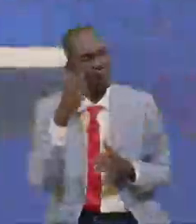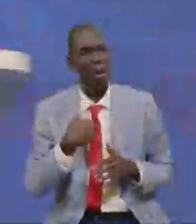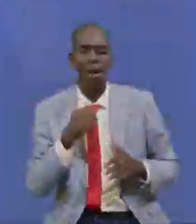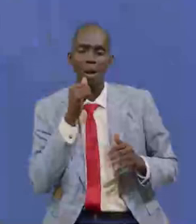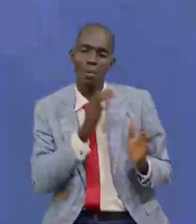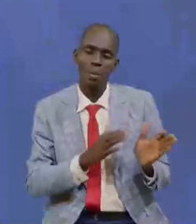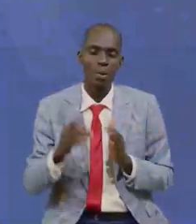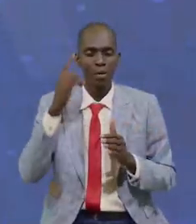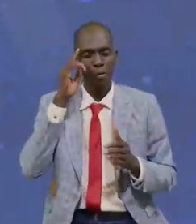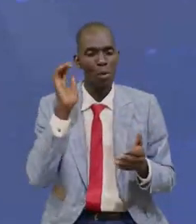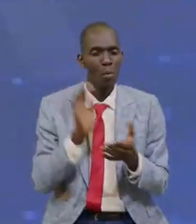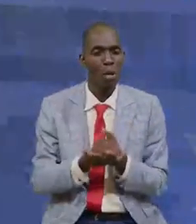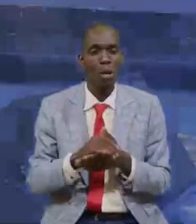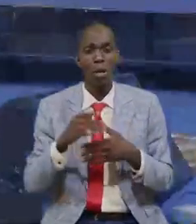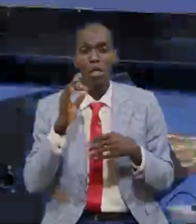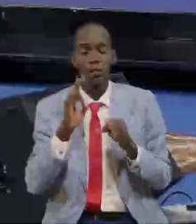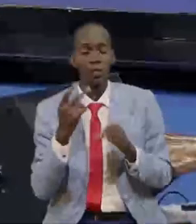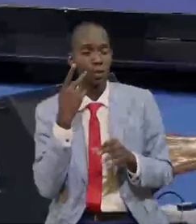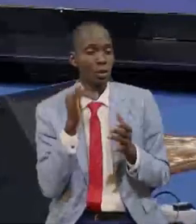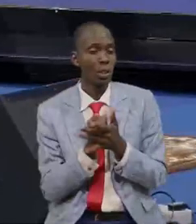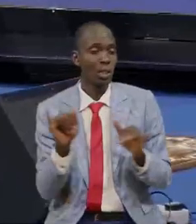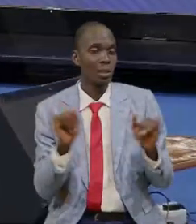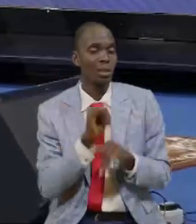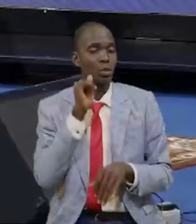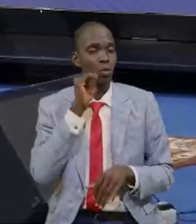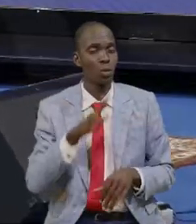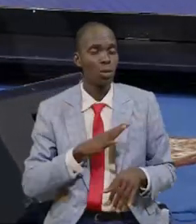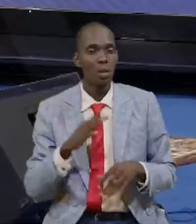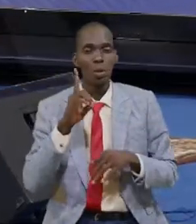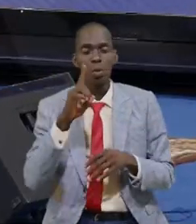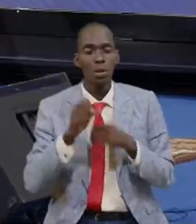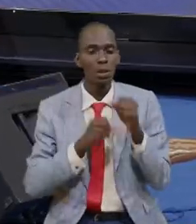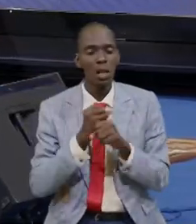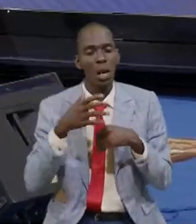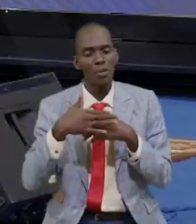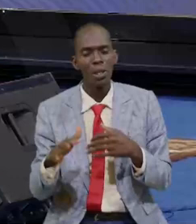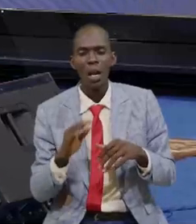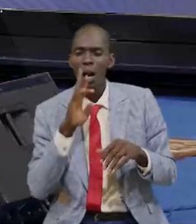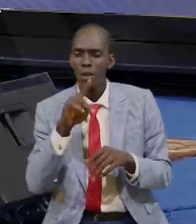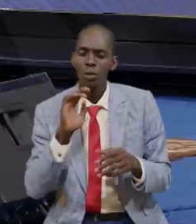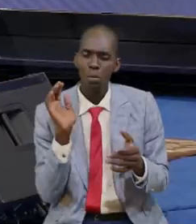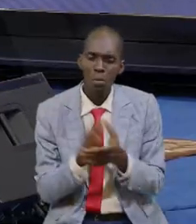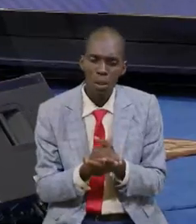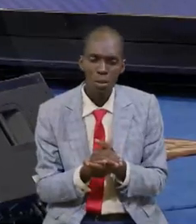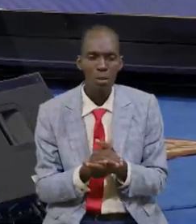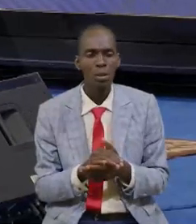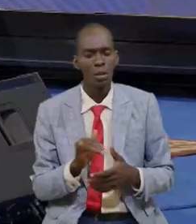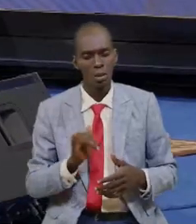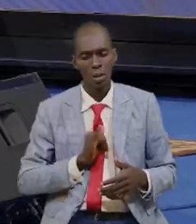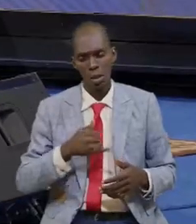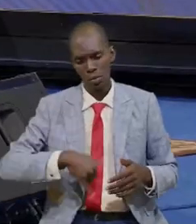le mariage. Et tu la vois un an après. Est-ce que tu t'es marié maintenant? Et que toujours je planifie.